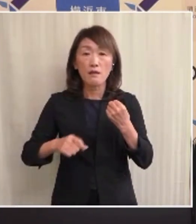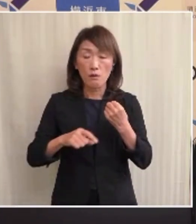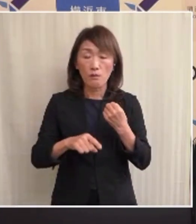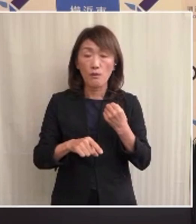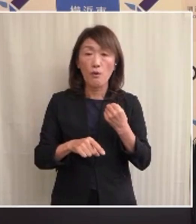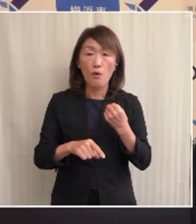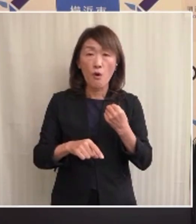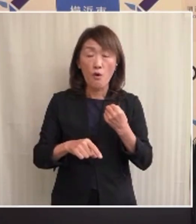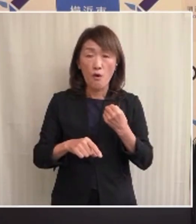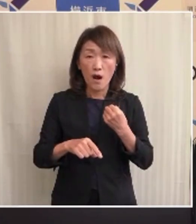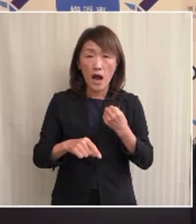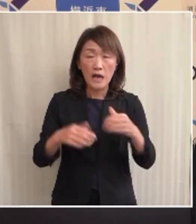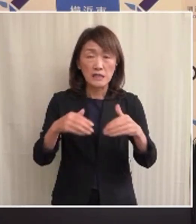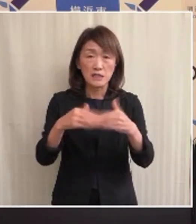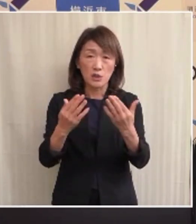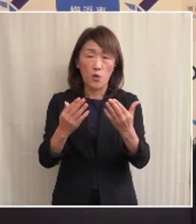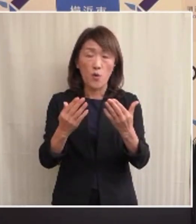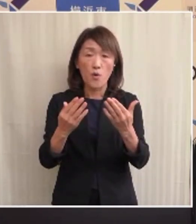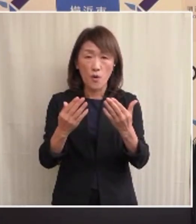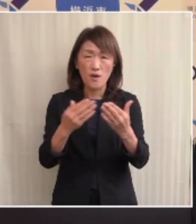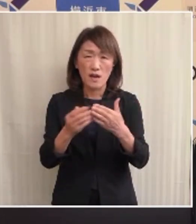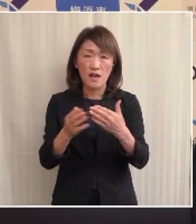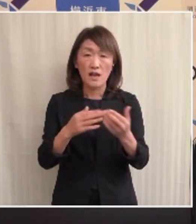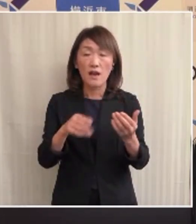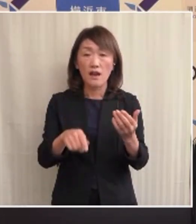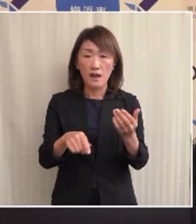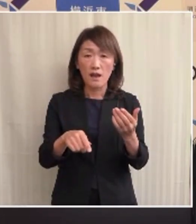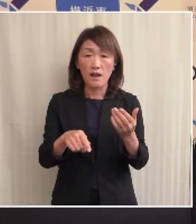のが被害者になった、そういった